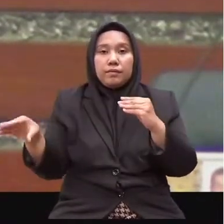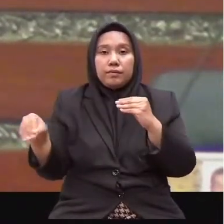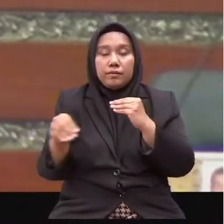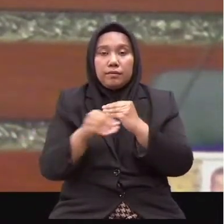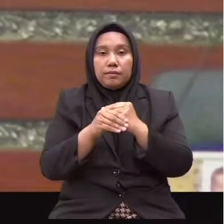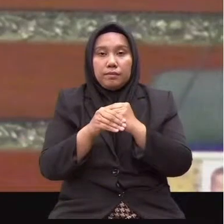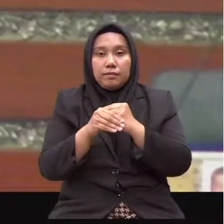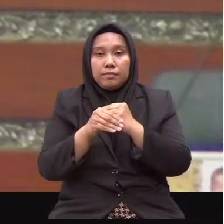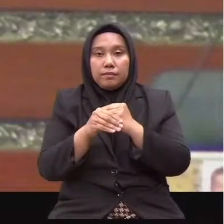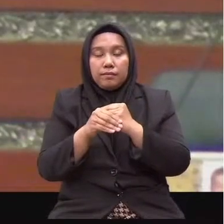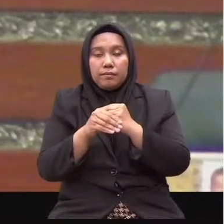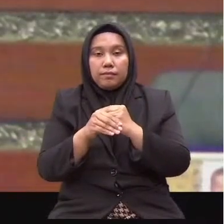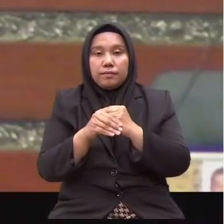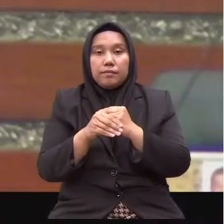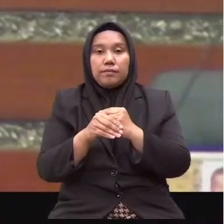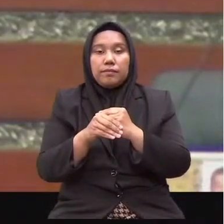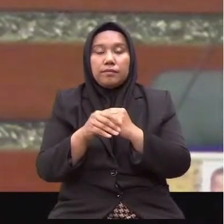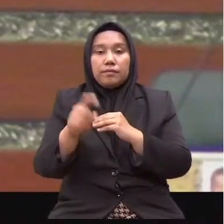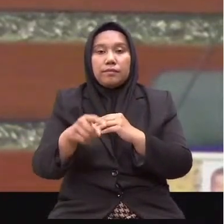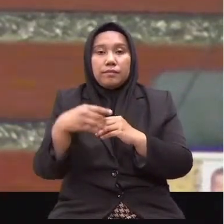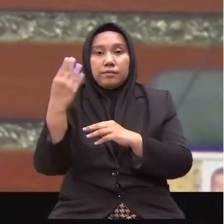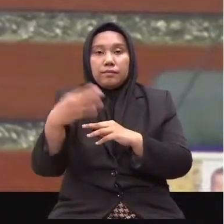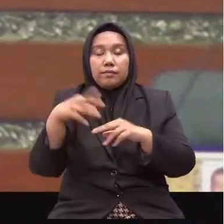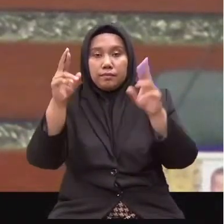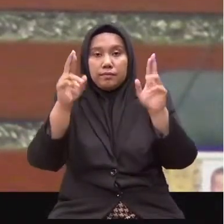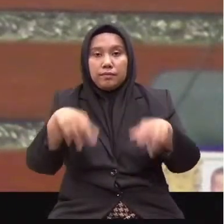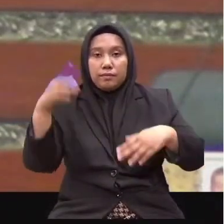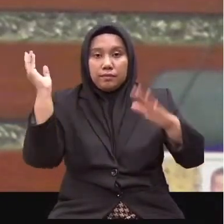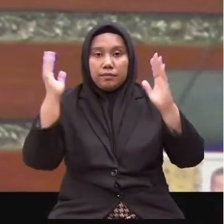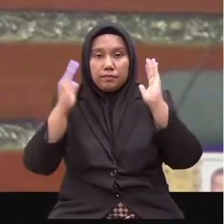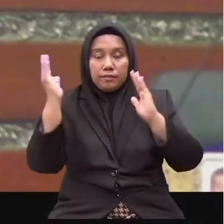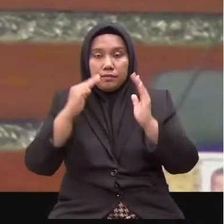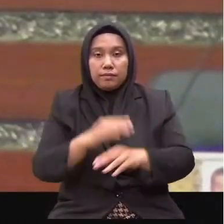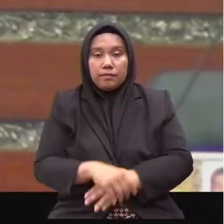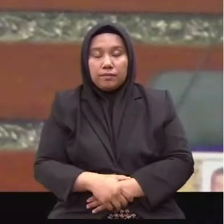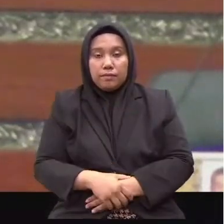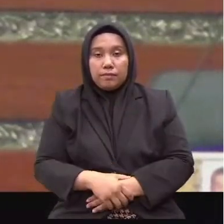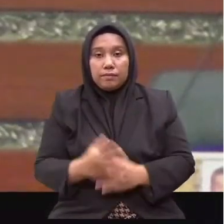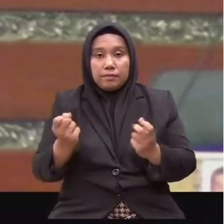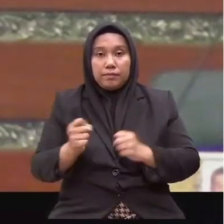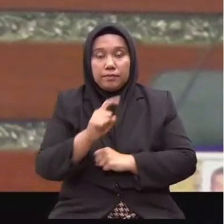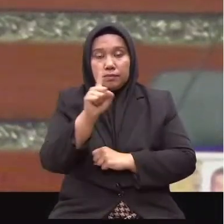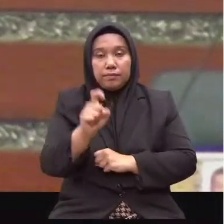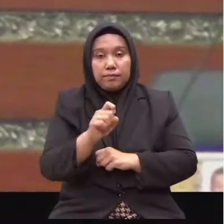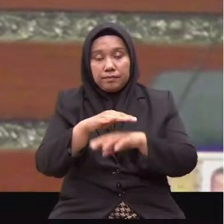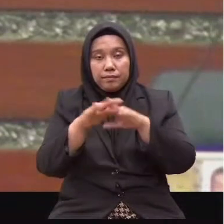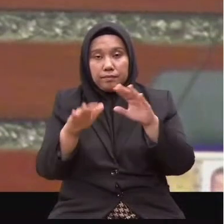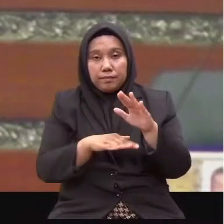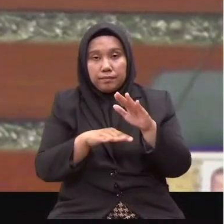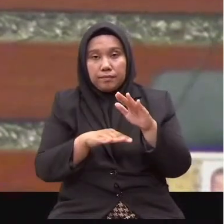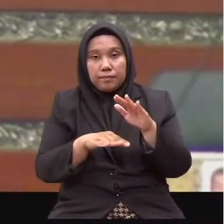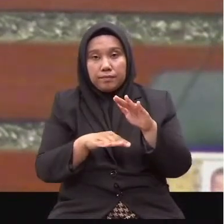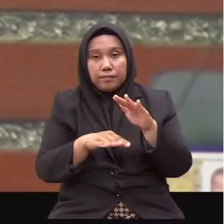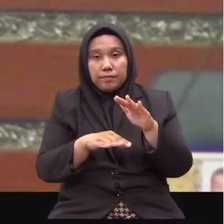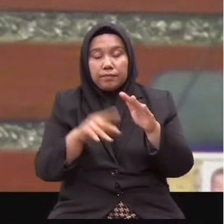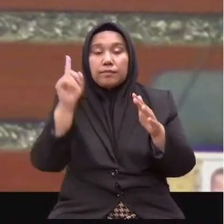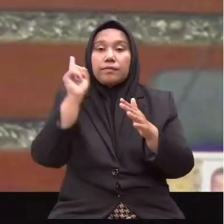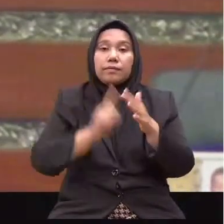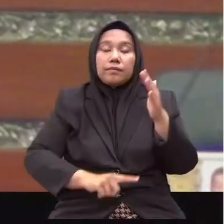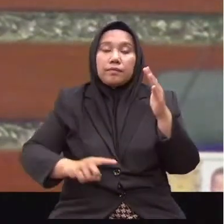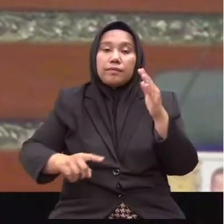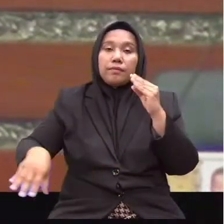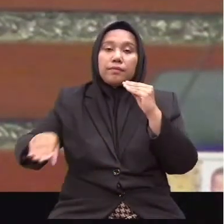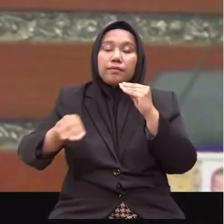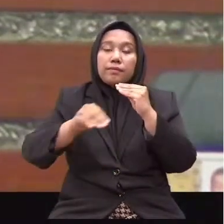daripada kehidupan biasa rakyat Indonesia cuma satu yang saya tanya di bawah ini adalah apakah kenaikan